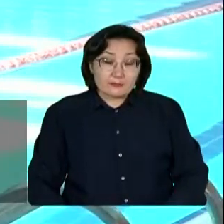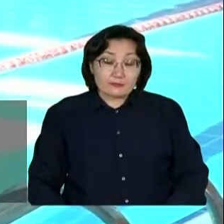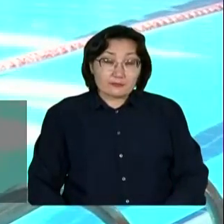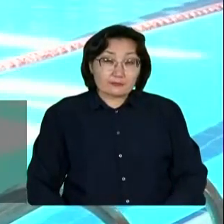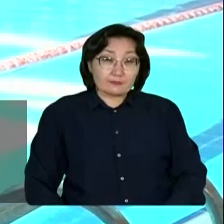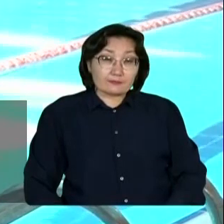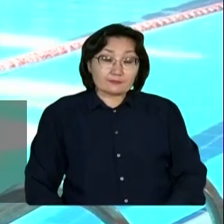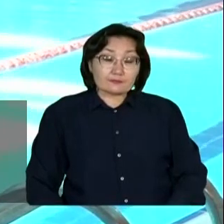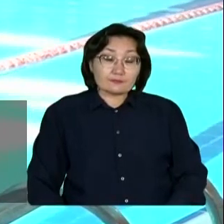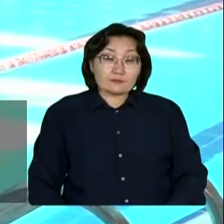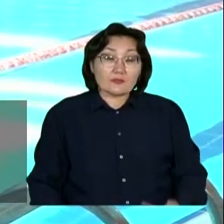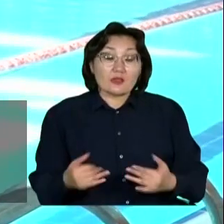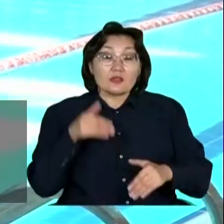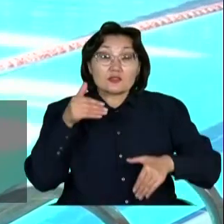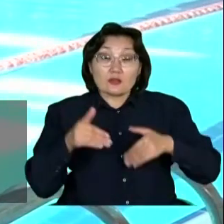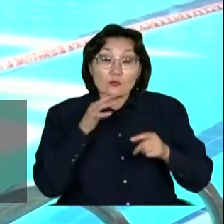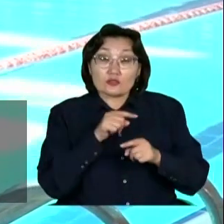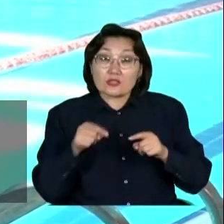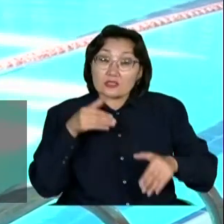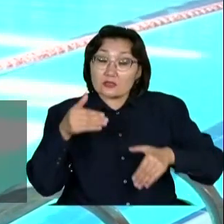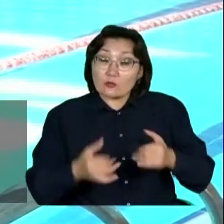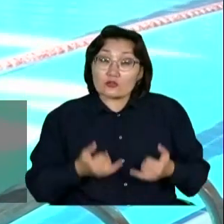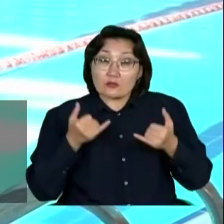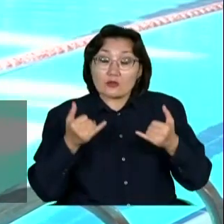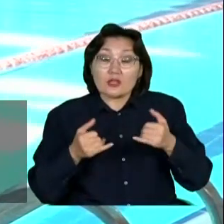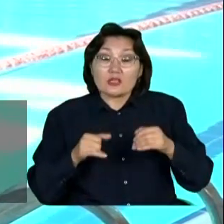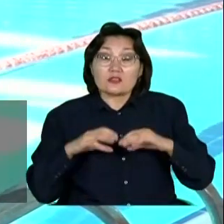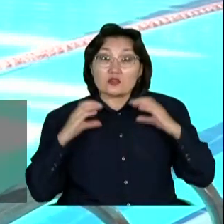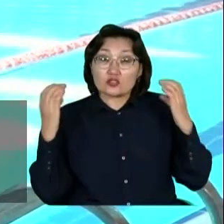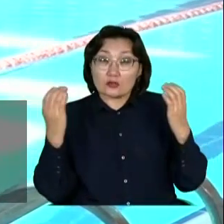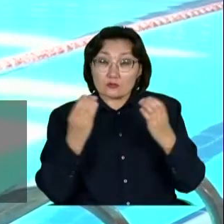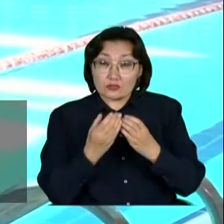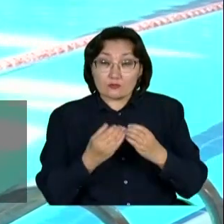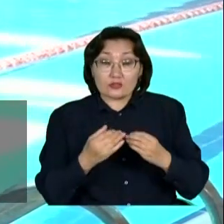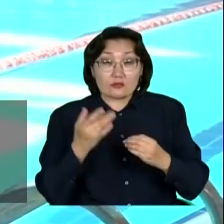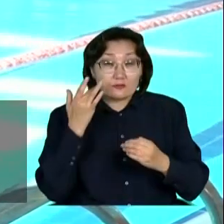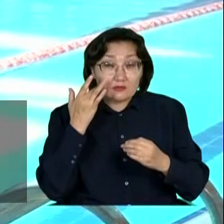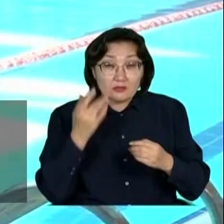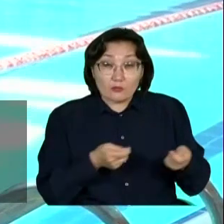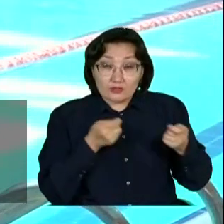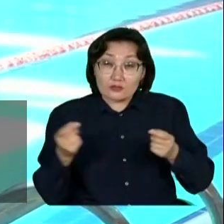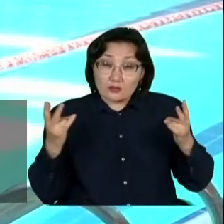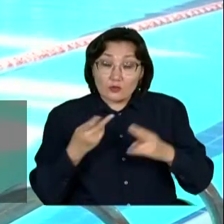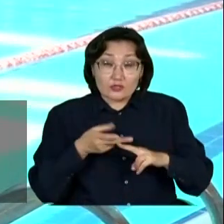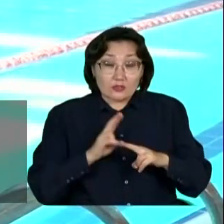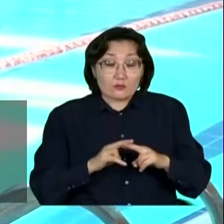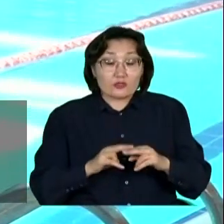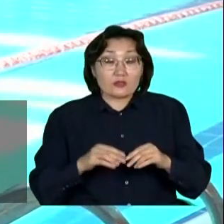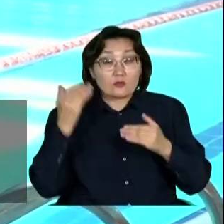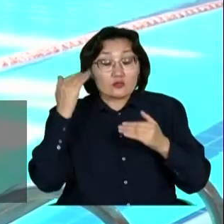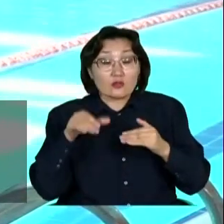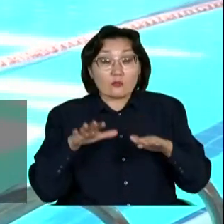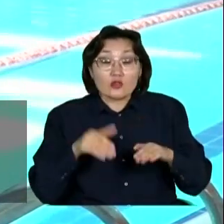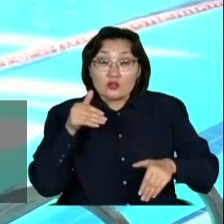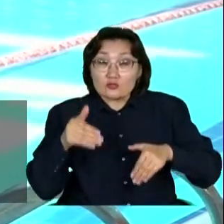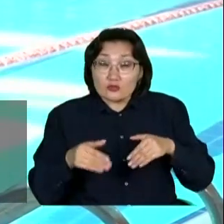Правилам поведения на воде. Суға түсу кезінде жүзуге арналған құралдар мен шеңберлерді өзіңізбен алып жүргеніңіз дұрыс. Сондай-ақ бейтаныс жерлерде